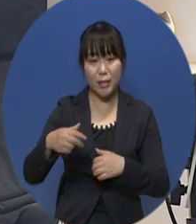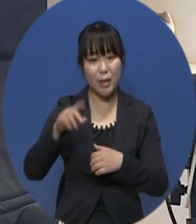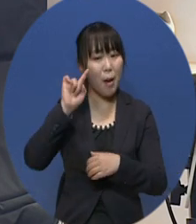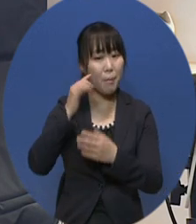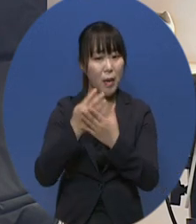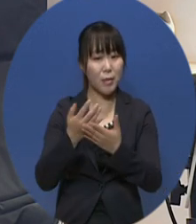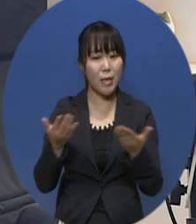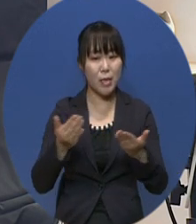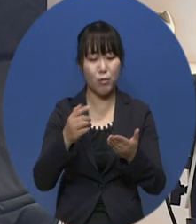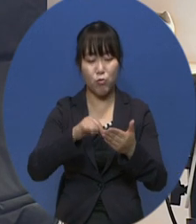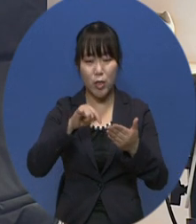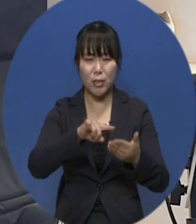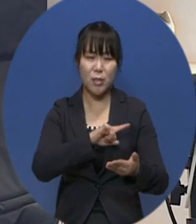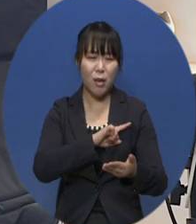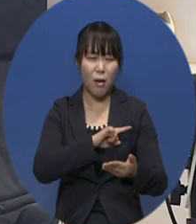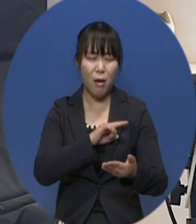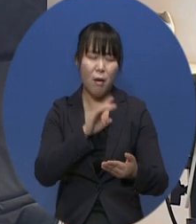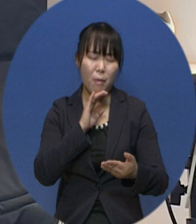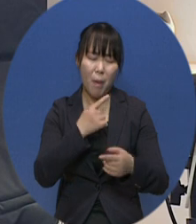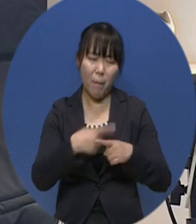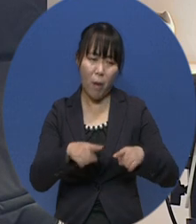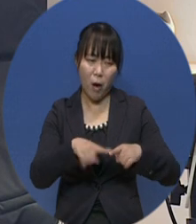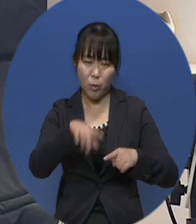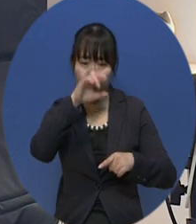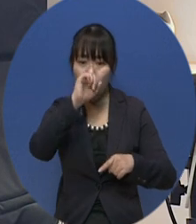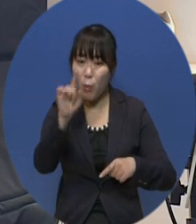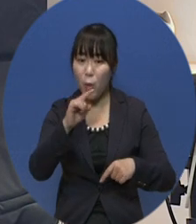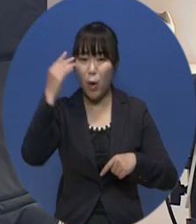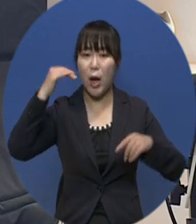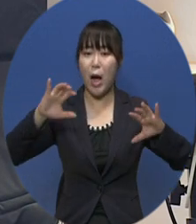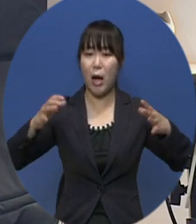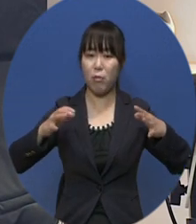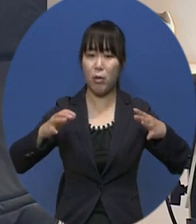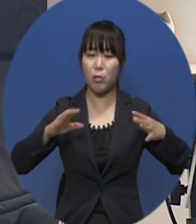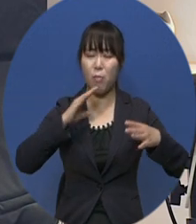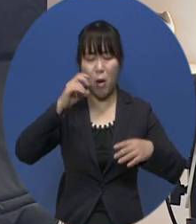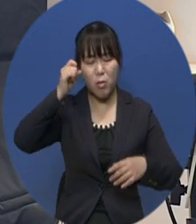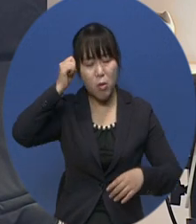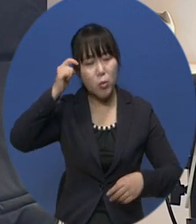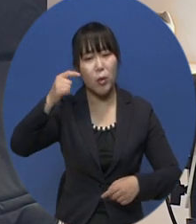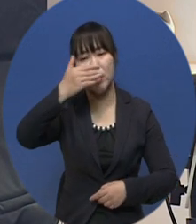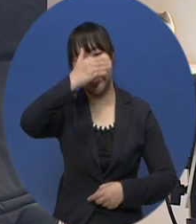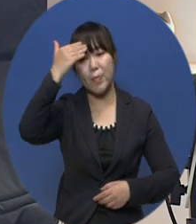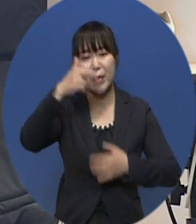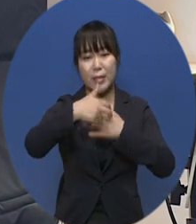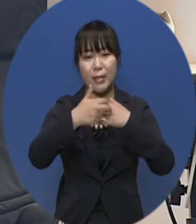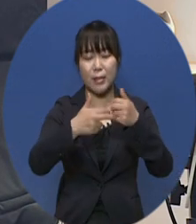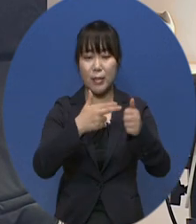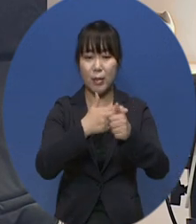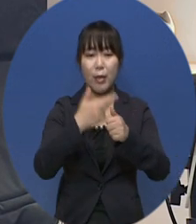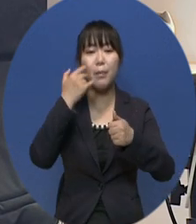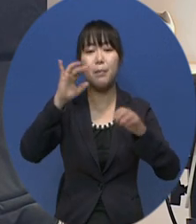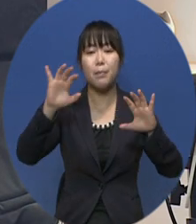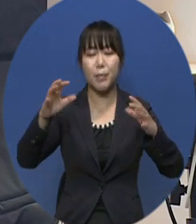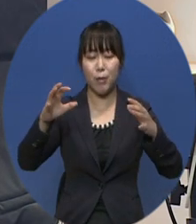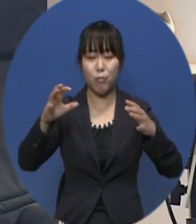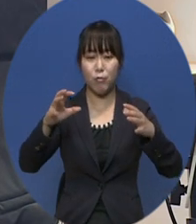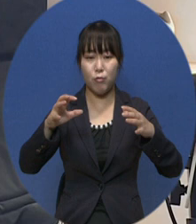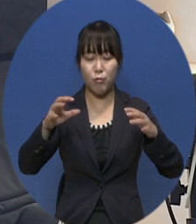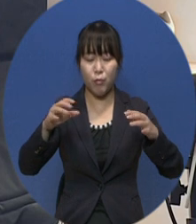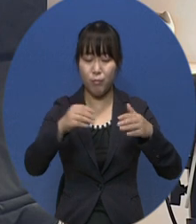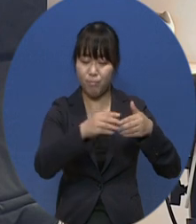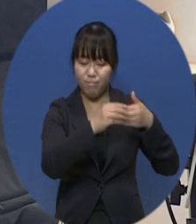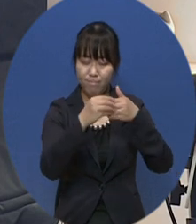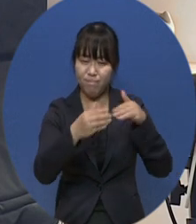일 중에 제가 지금 가장 높게 평가하는 거는 네. 한국의 똘똘한 젊은 의사들을 미국으로